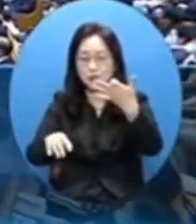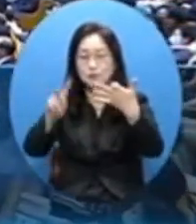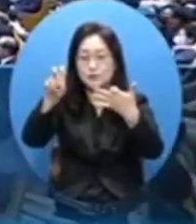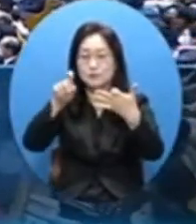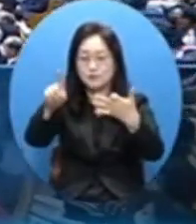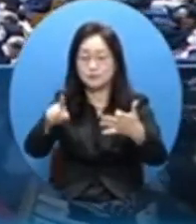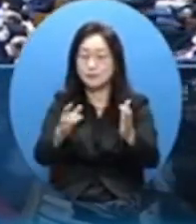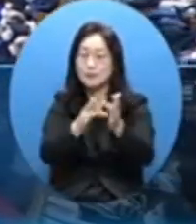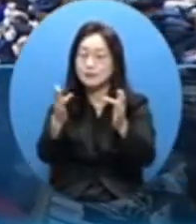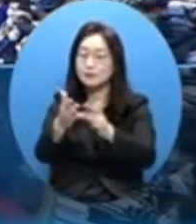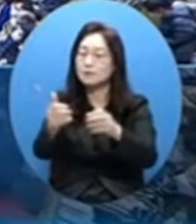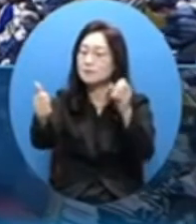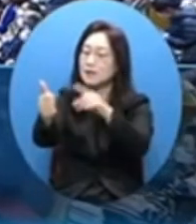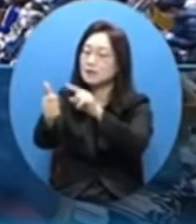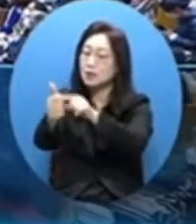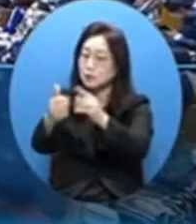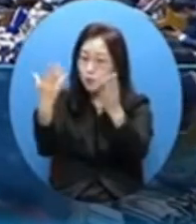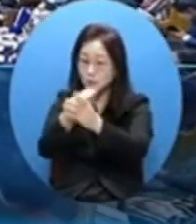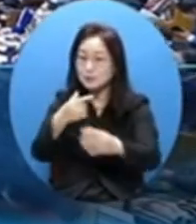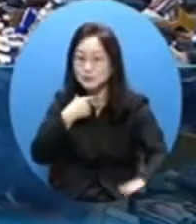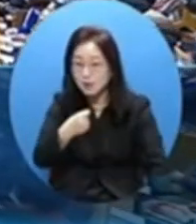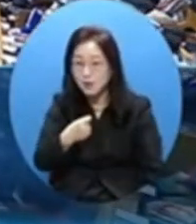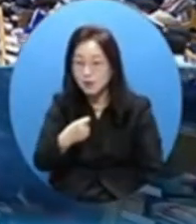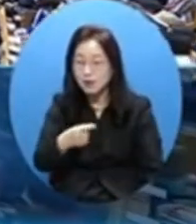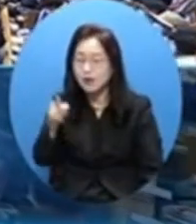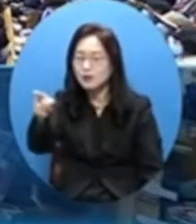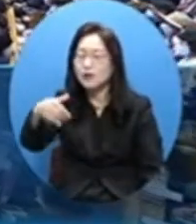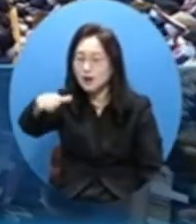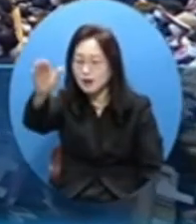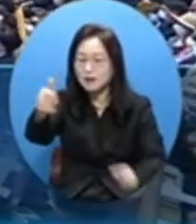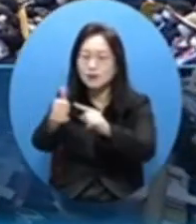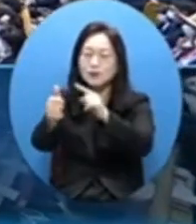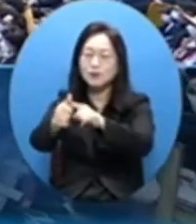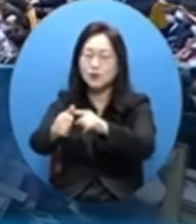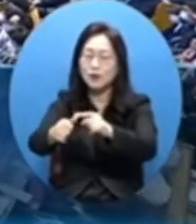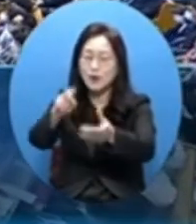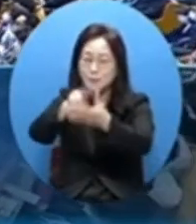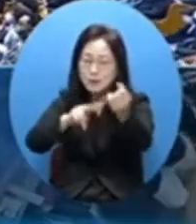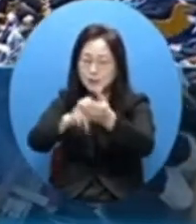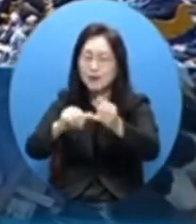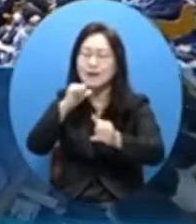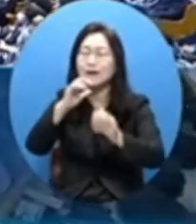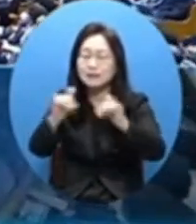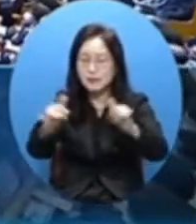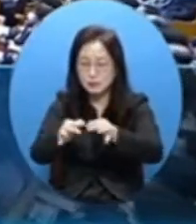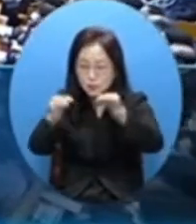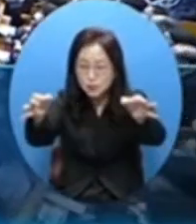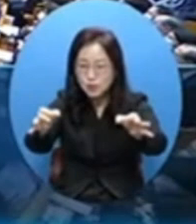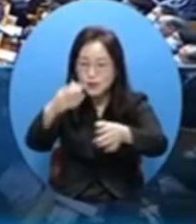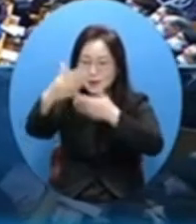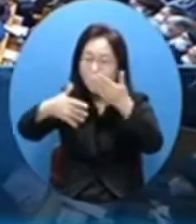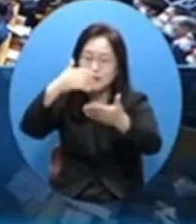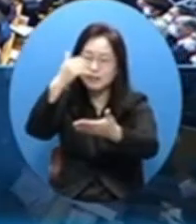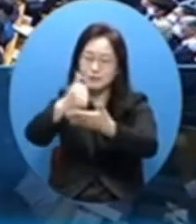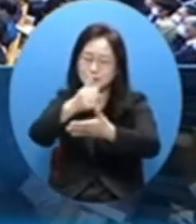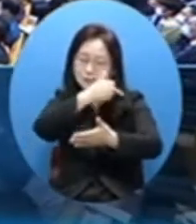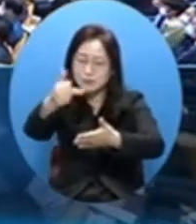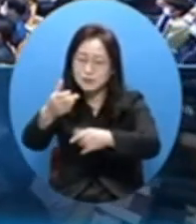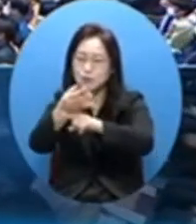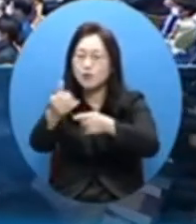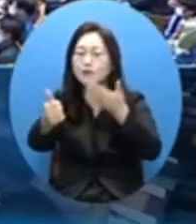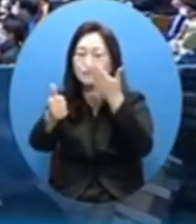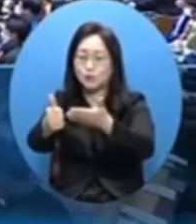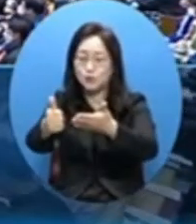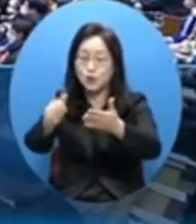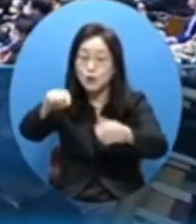예수께서 이르시되, 내가 온전하고자 할진대 가서 내 소유를 팔아 가난한 자들에게 주라. 그리하면 하늘에서 보화가 내게 있으리라. 그리고 와서